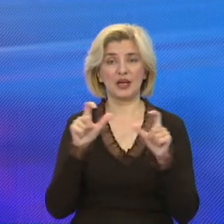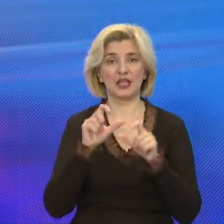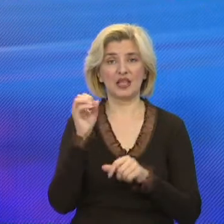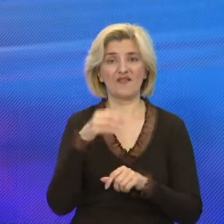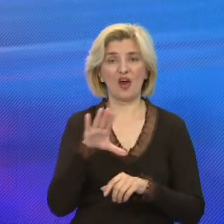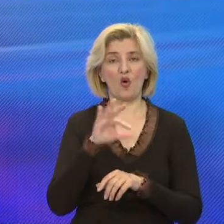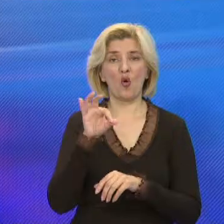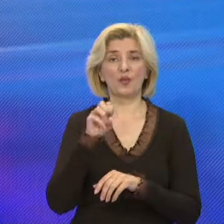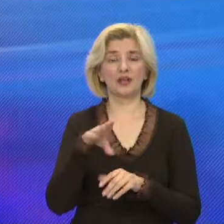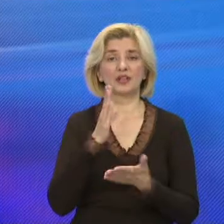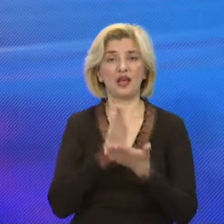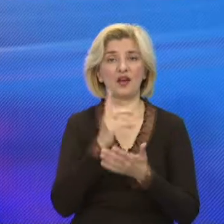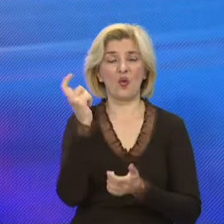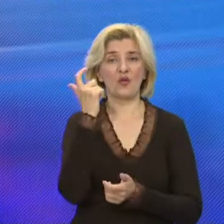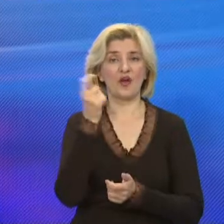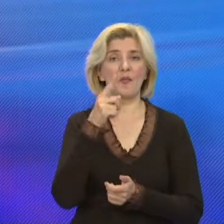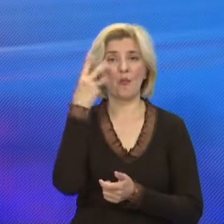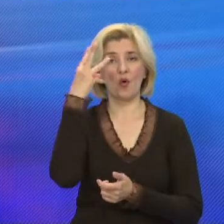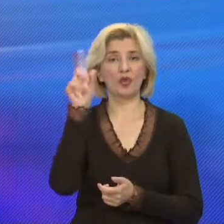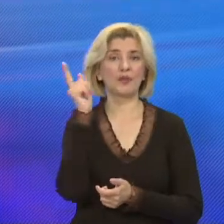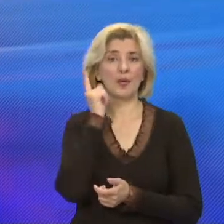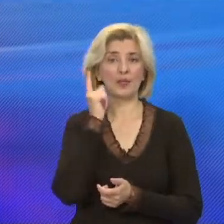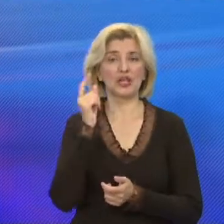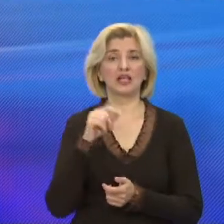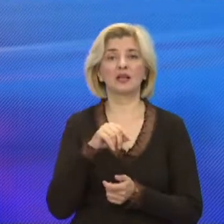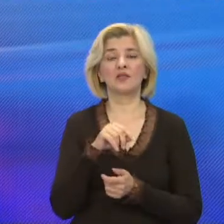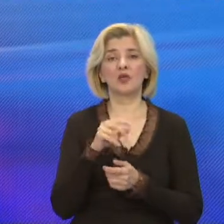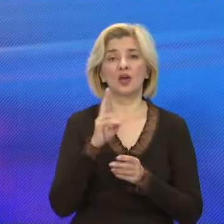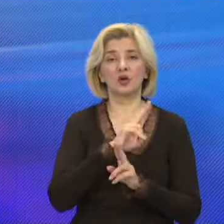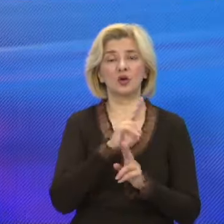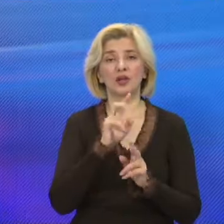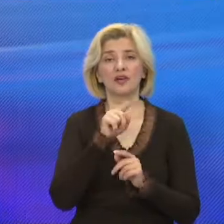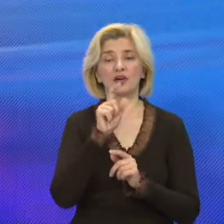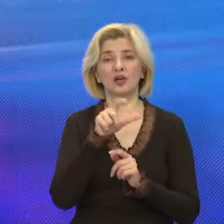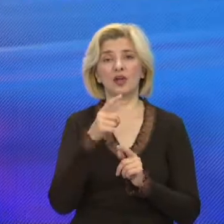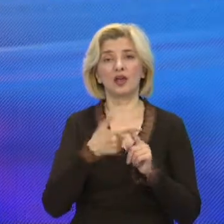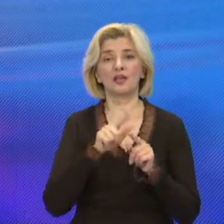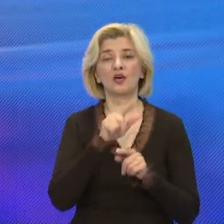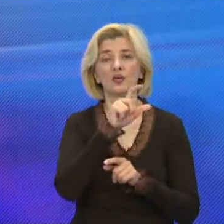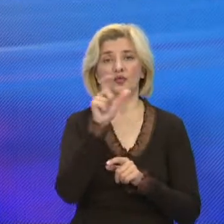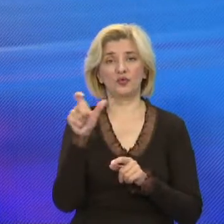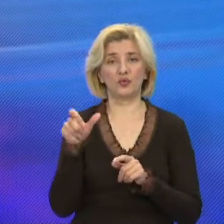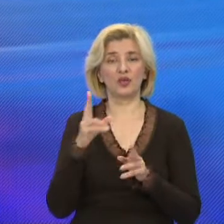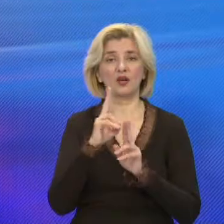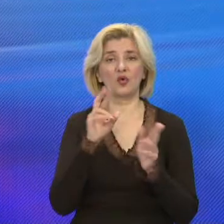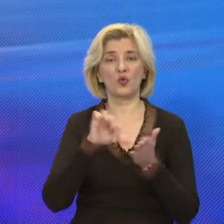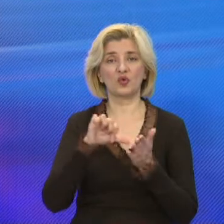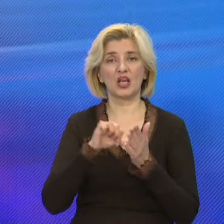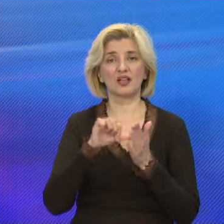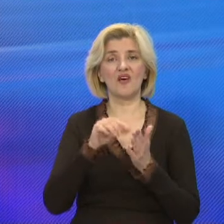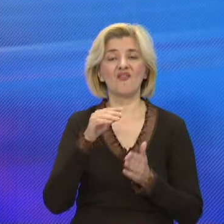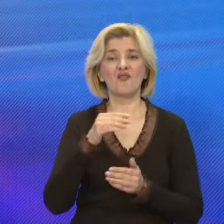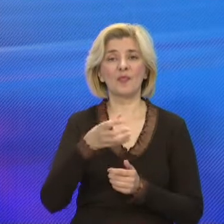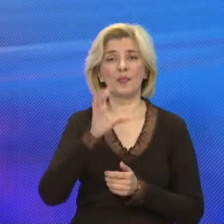обладателями модных смартфонов iPhone 13. На них претендовали и те, кто неравнодушен к газированным напиткам. За покупку товаров удачи торговых